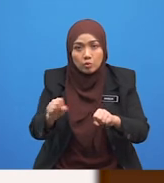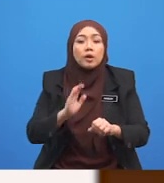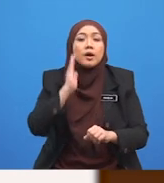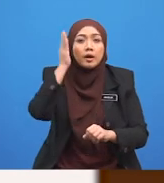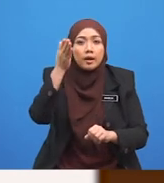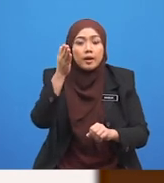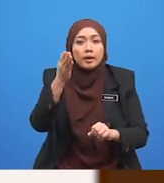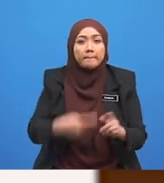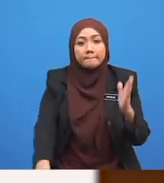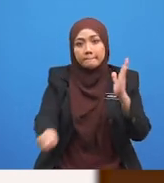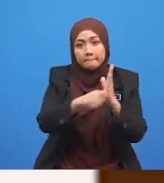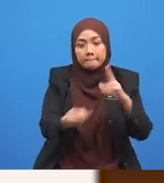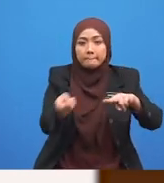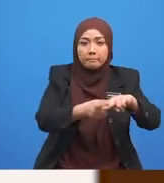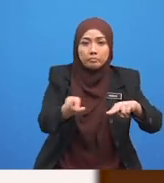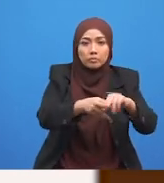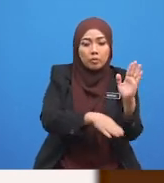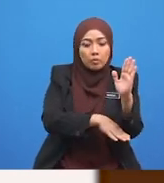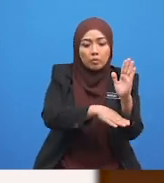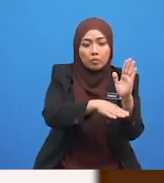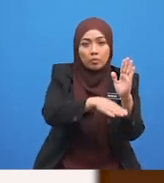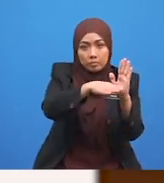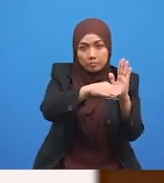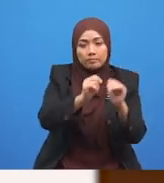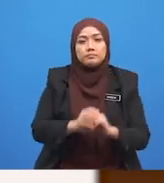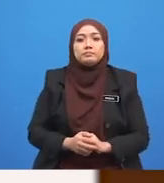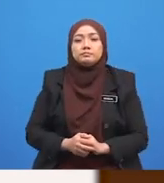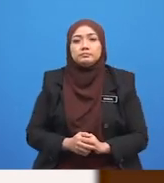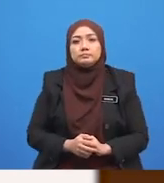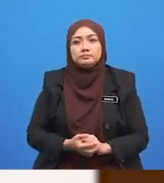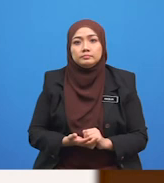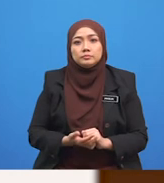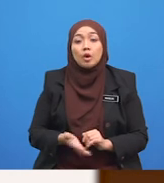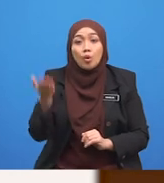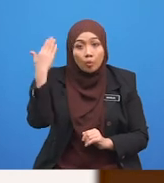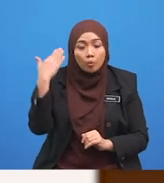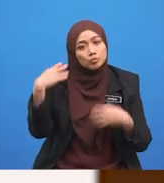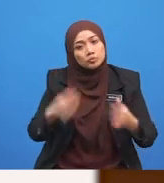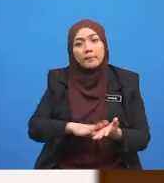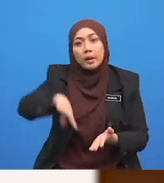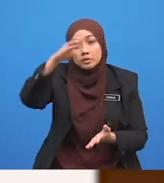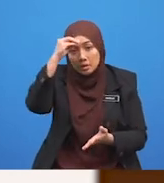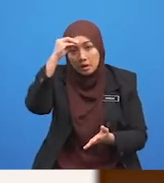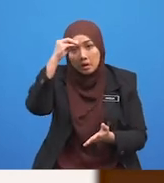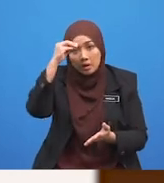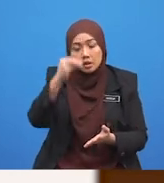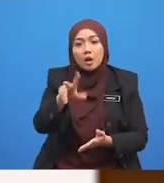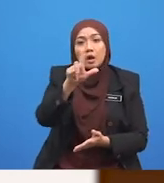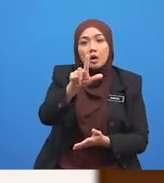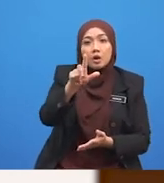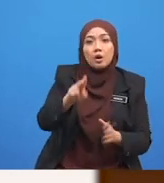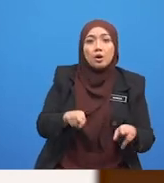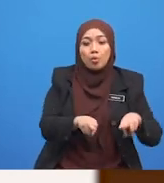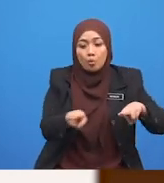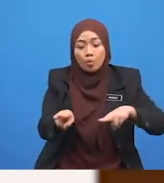Seperti yang telah kita pelajari dahulu, iaitu peringkat hulu sungai adalah punca aliran